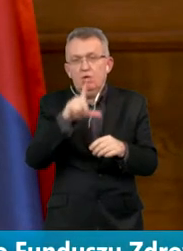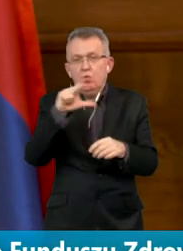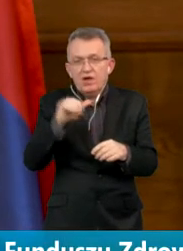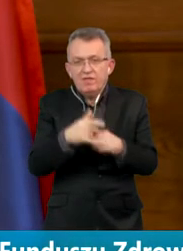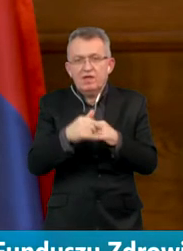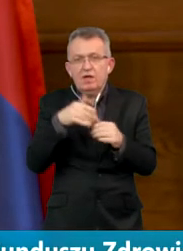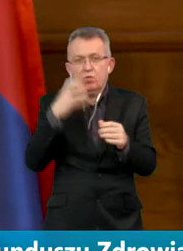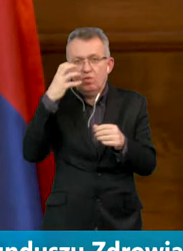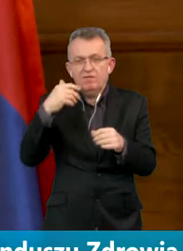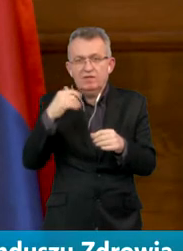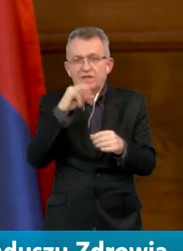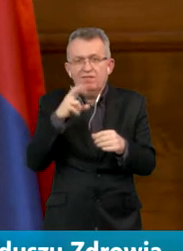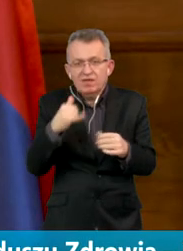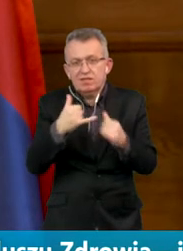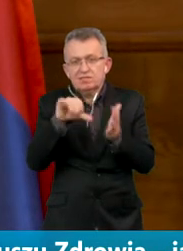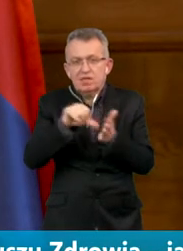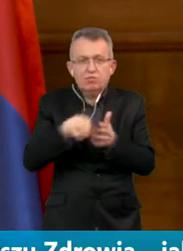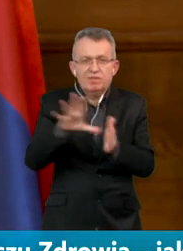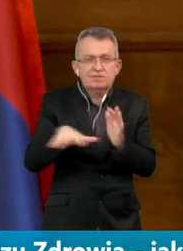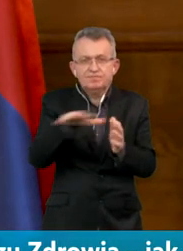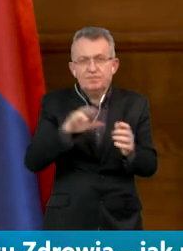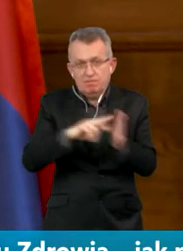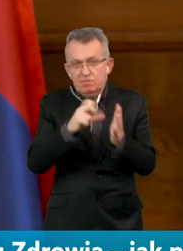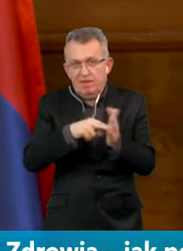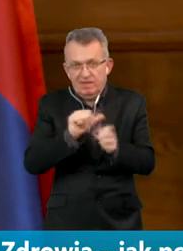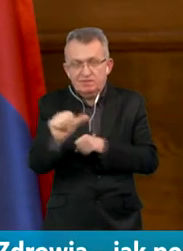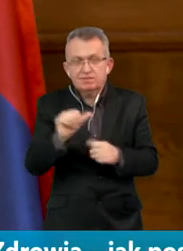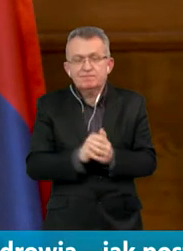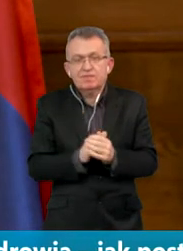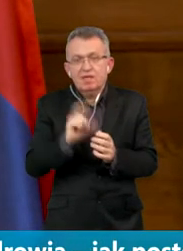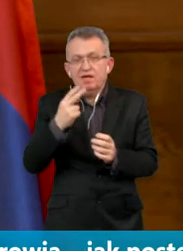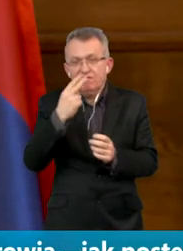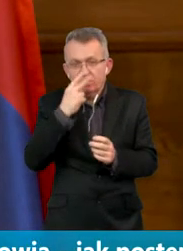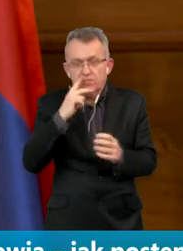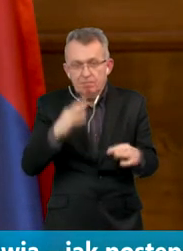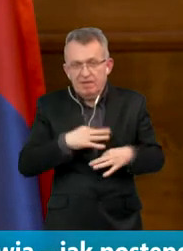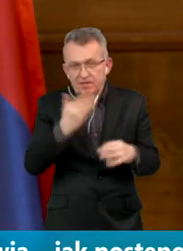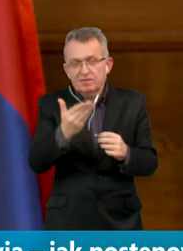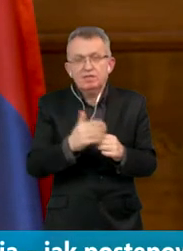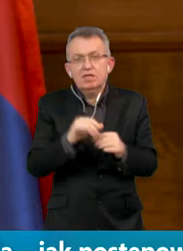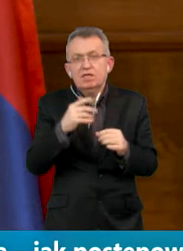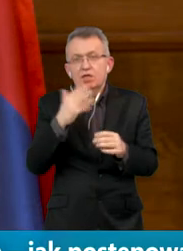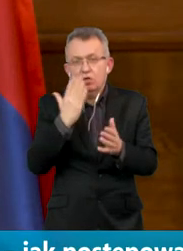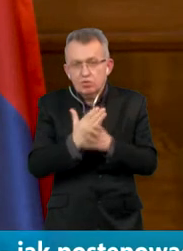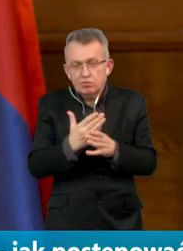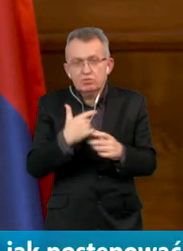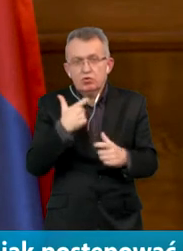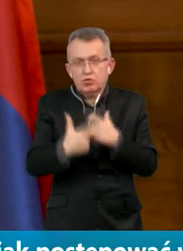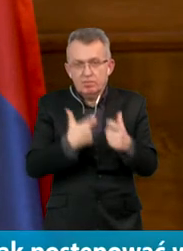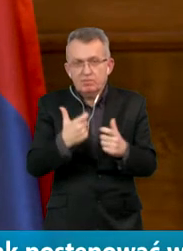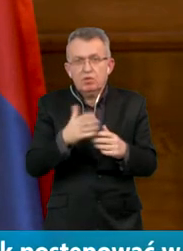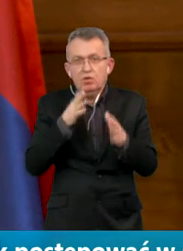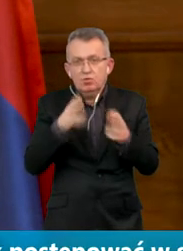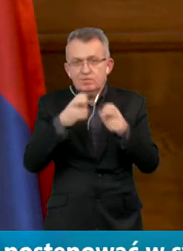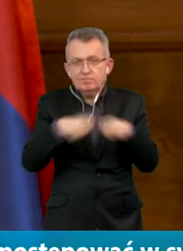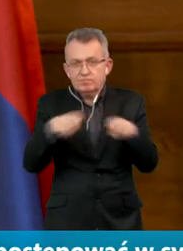Jadwigi są w fatalnym stanie. Pani Ewo, jak pani pewnie zauważyła, dokonujemy przebudowy